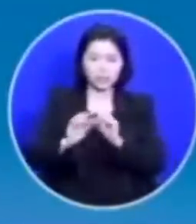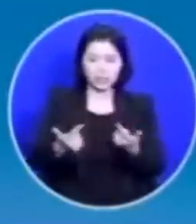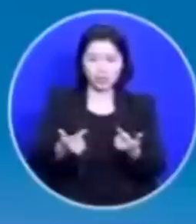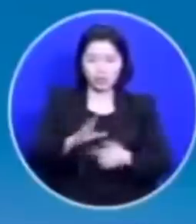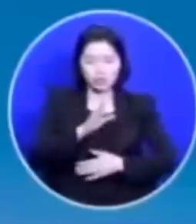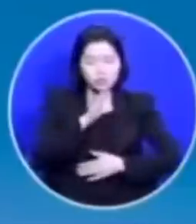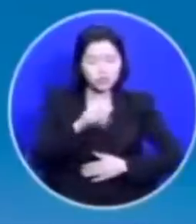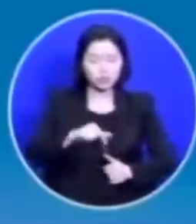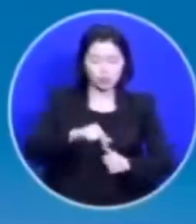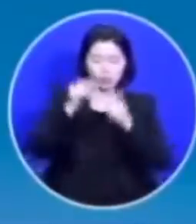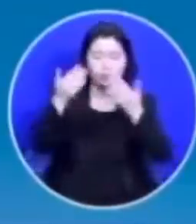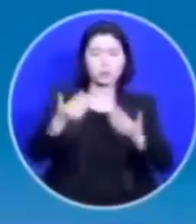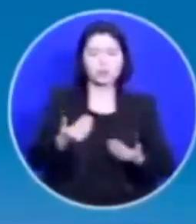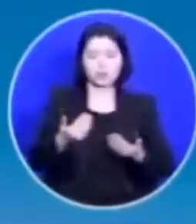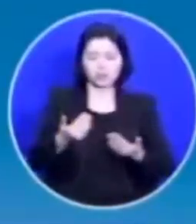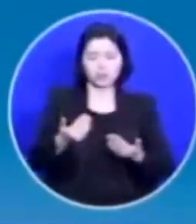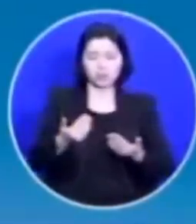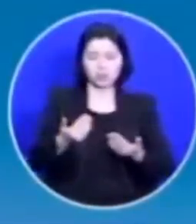받는 것입니다